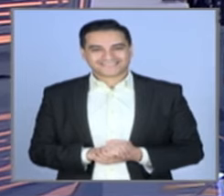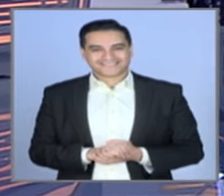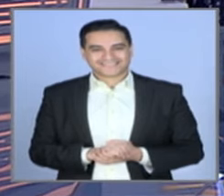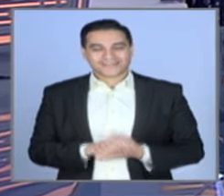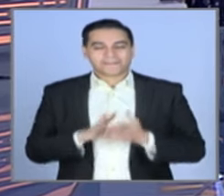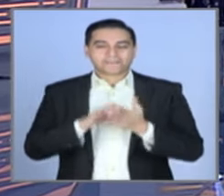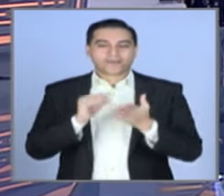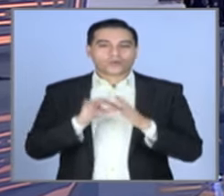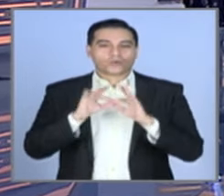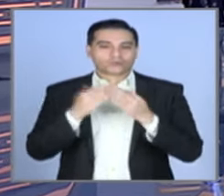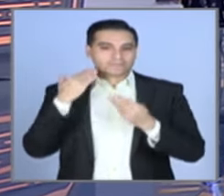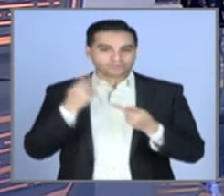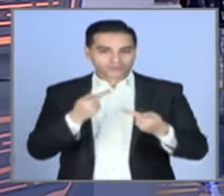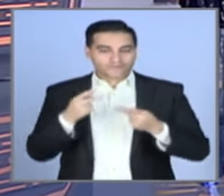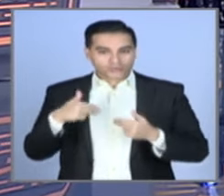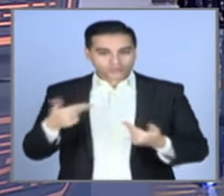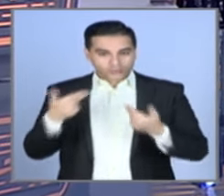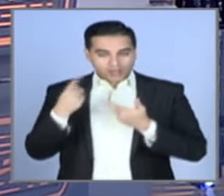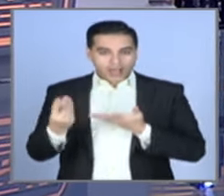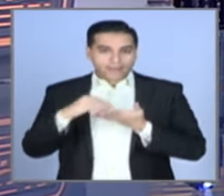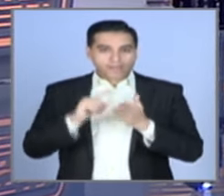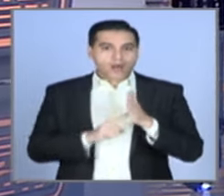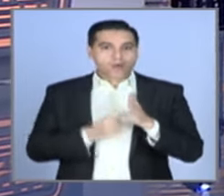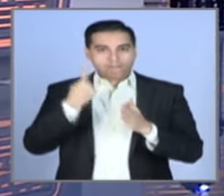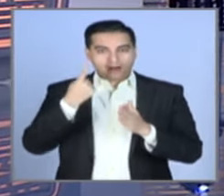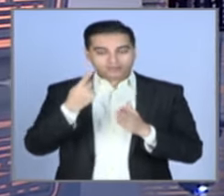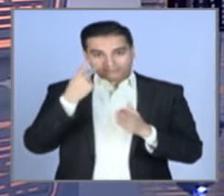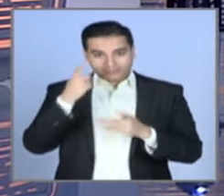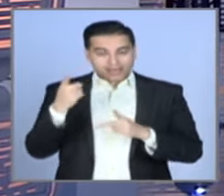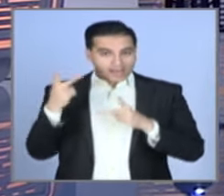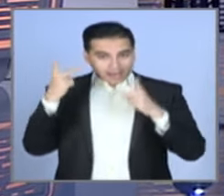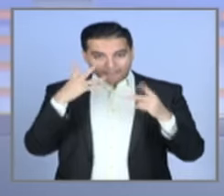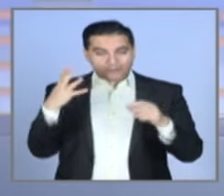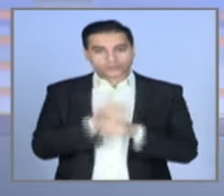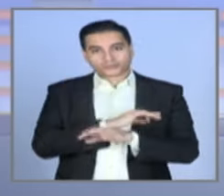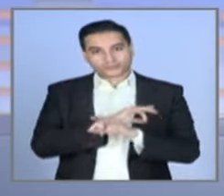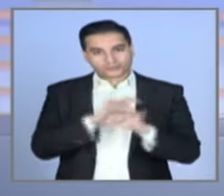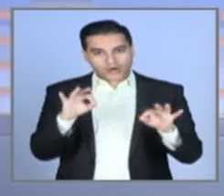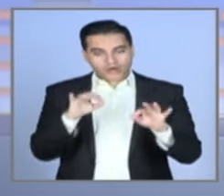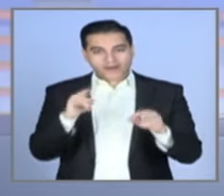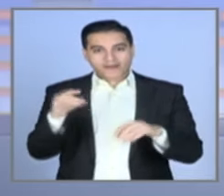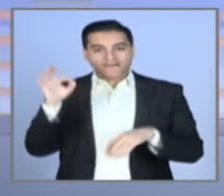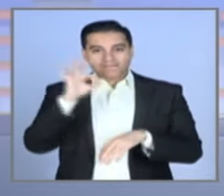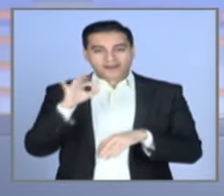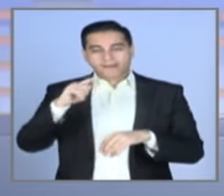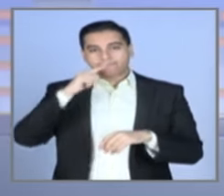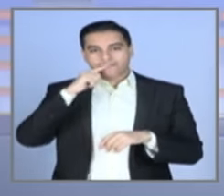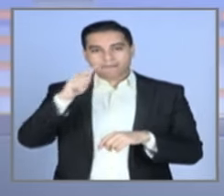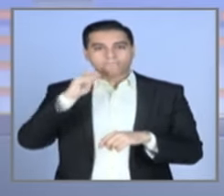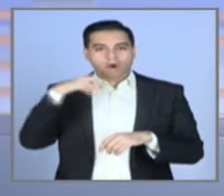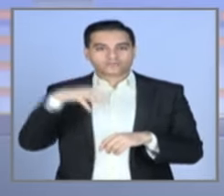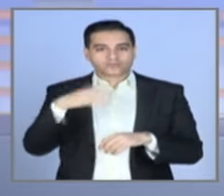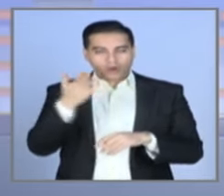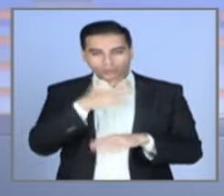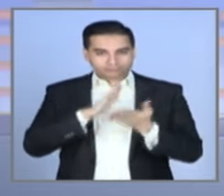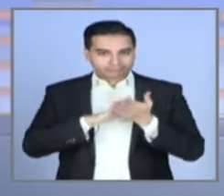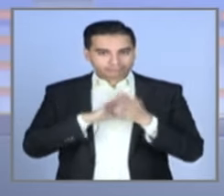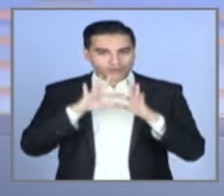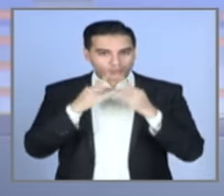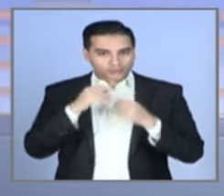أول عائلة سرطانة في الاستوديو بيشاركوا لأول مرة، حلم واتحقق، من المرج محافظة القاهرة، رقم كده